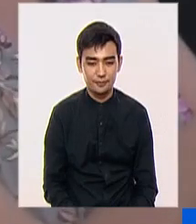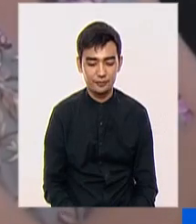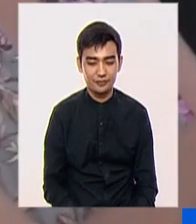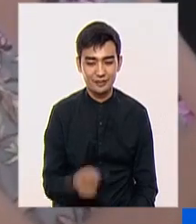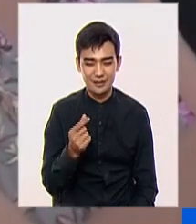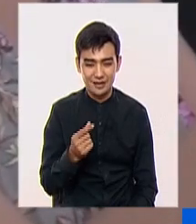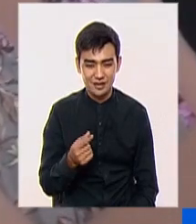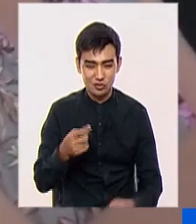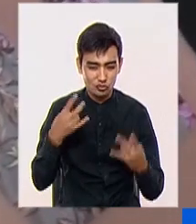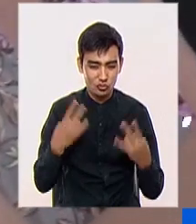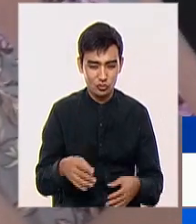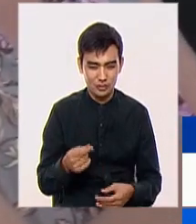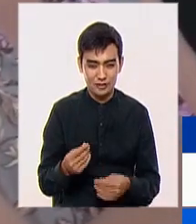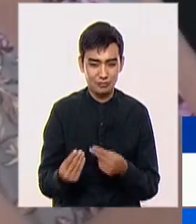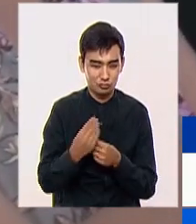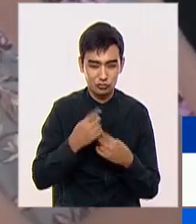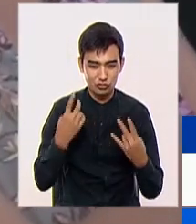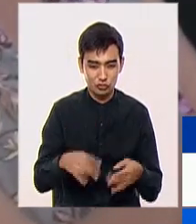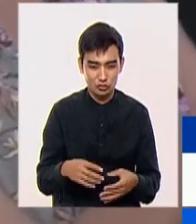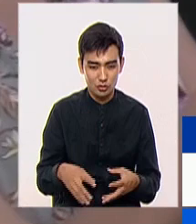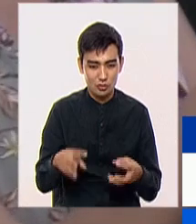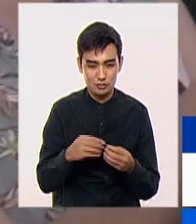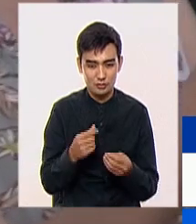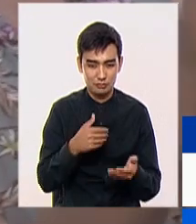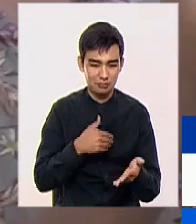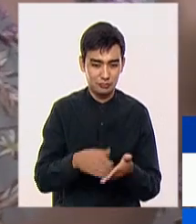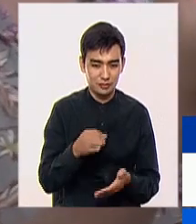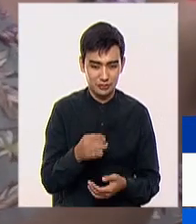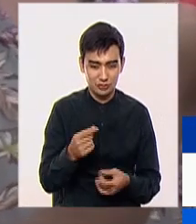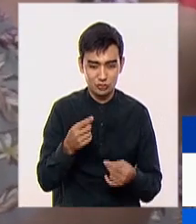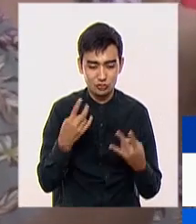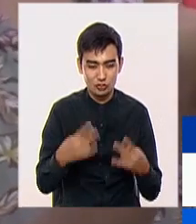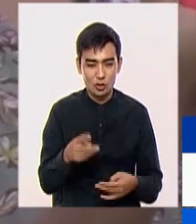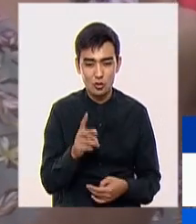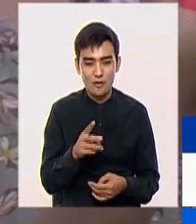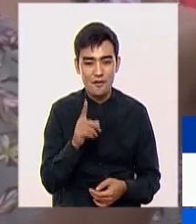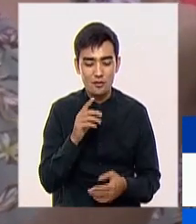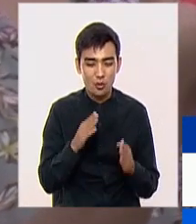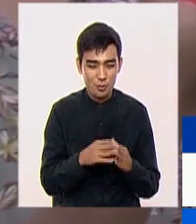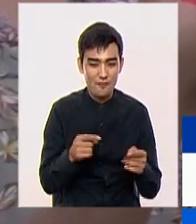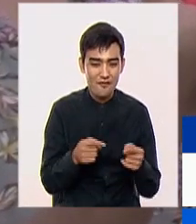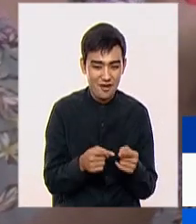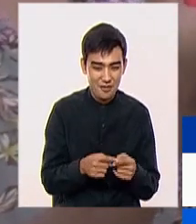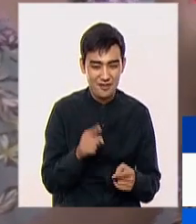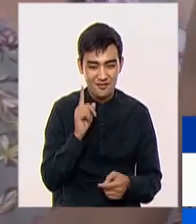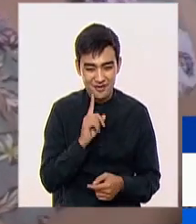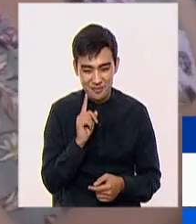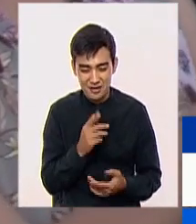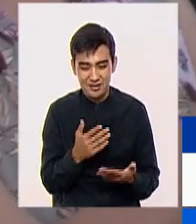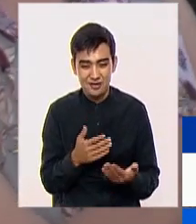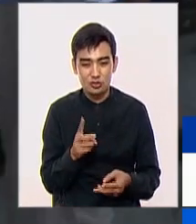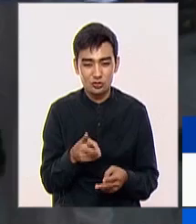Ақша вообще керек емес, ақшаны қоспа. Қарашы, қоспа ақшаны. Керек емес, кімнің үйі премиянка болса да, екі этаж болса да, кім көшкісі